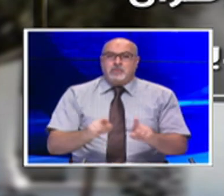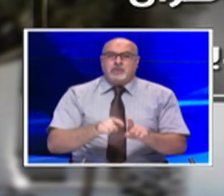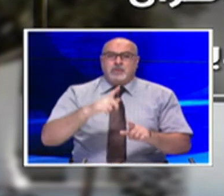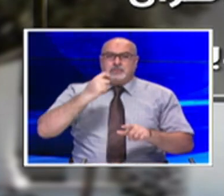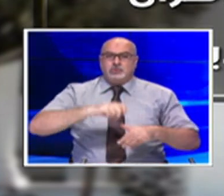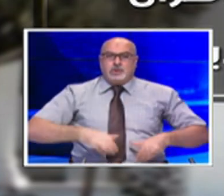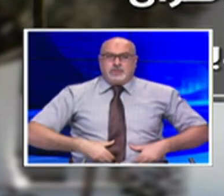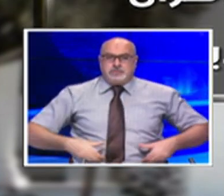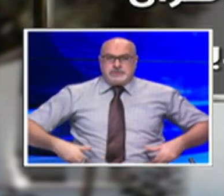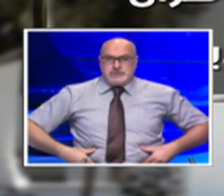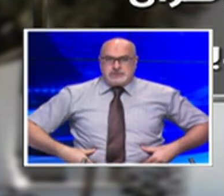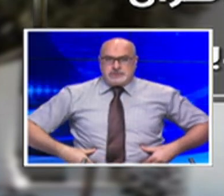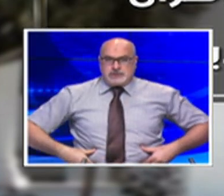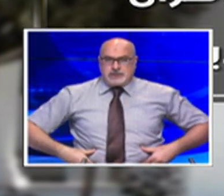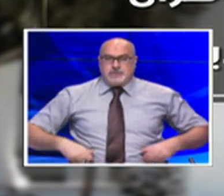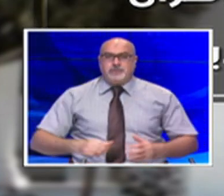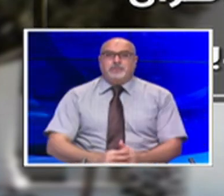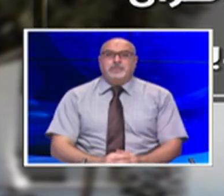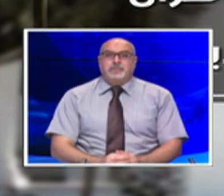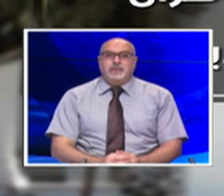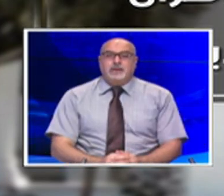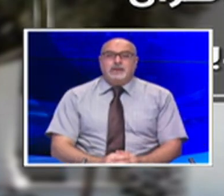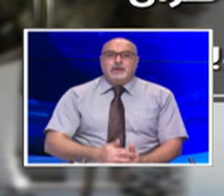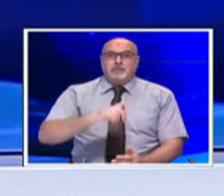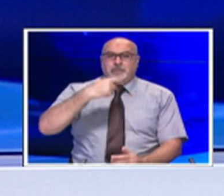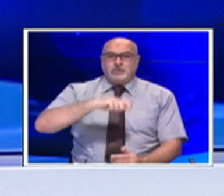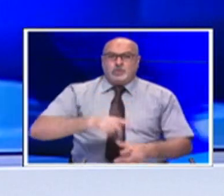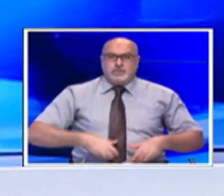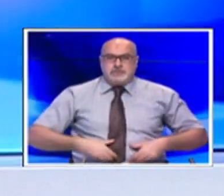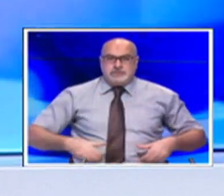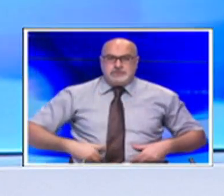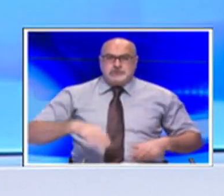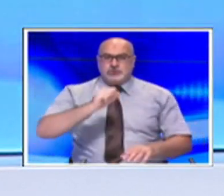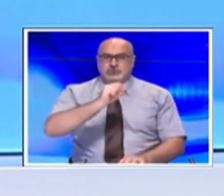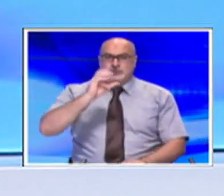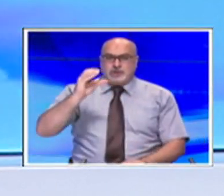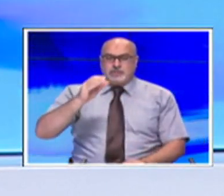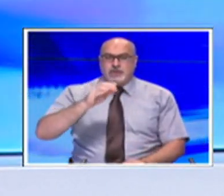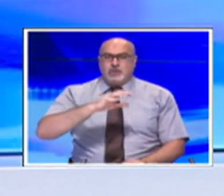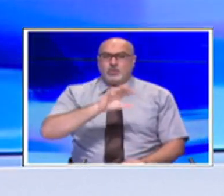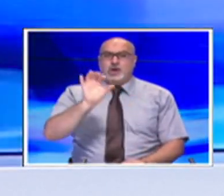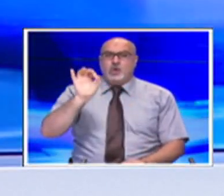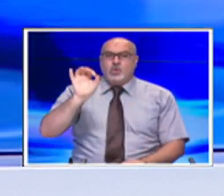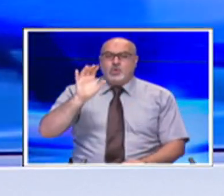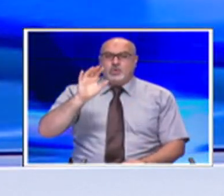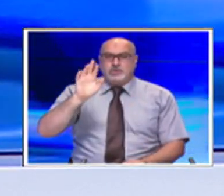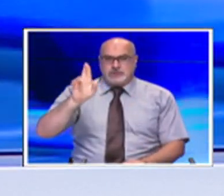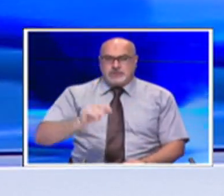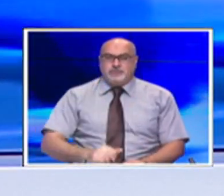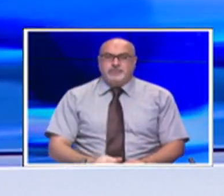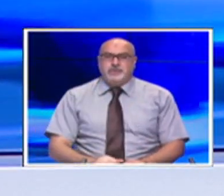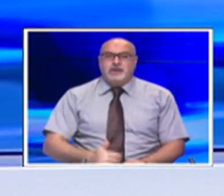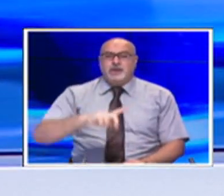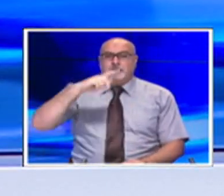رؤساء البلديات التالية: رئيس بلدية سيدي شحمي دائرة السانية بولاية وهران،